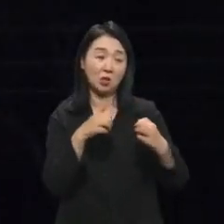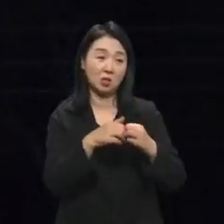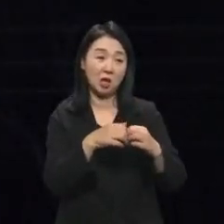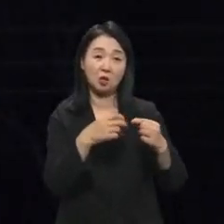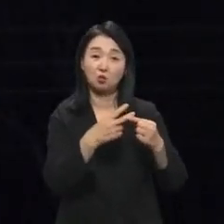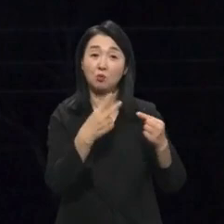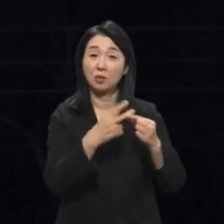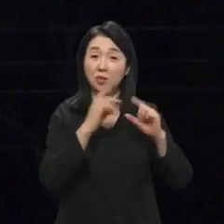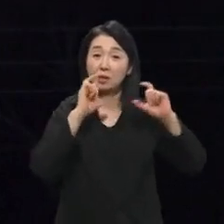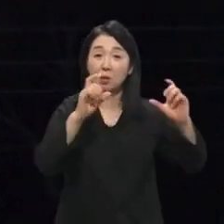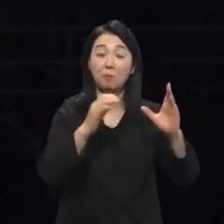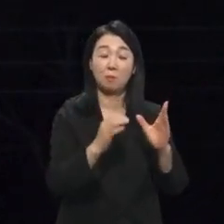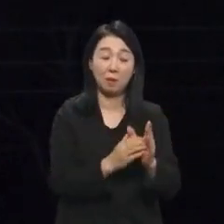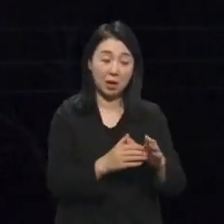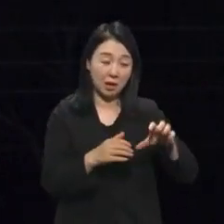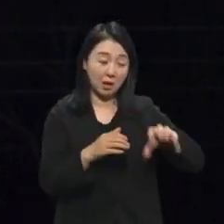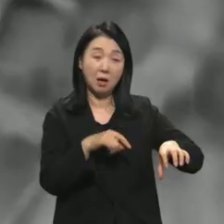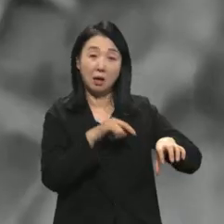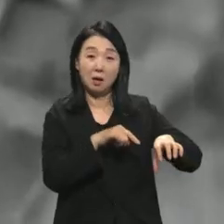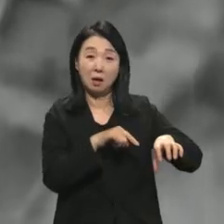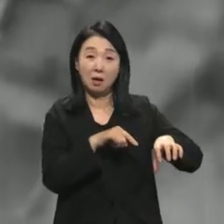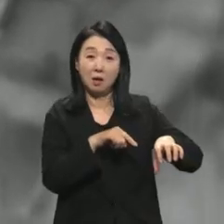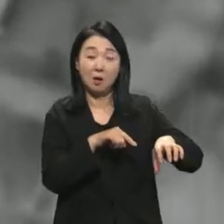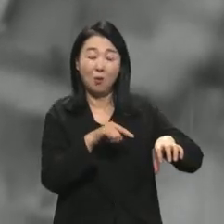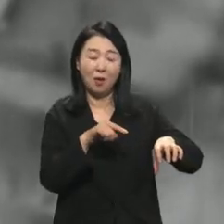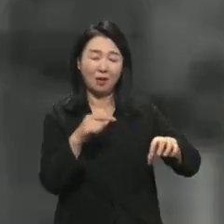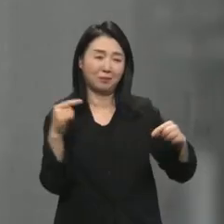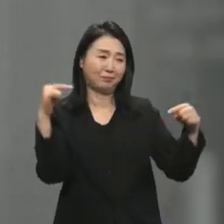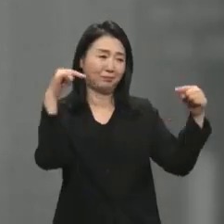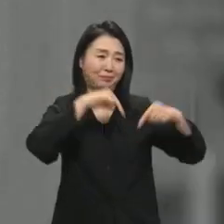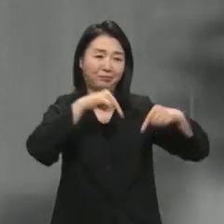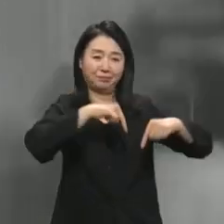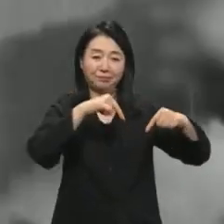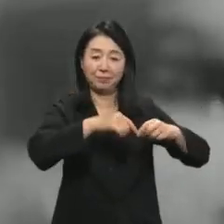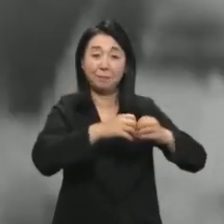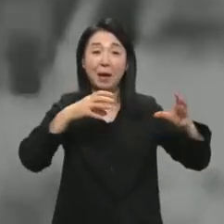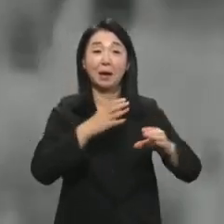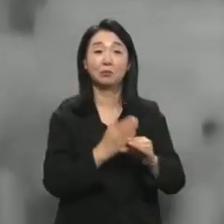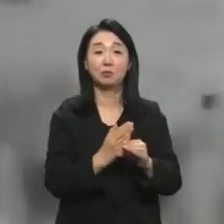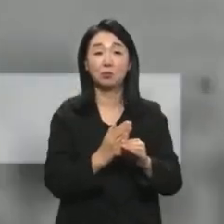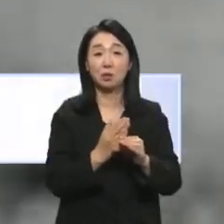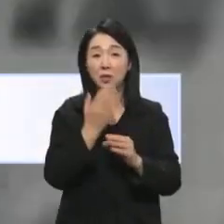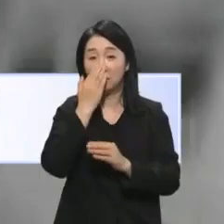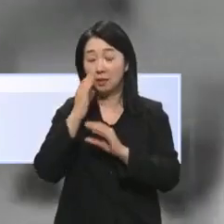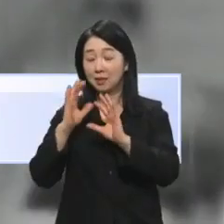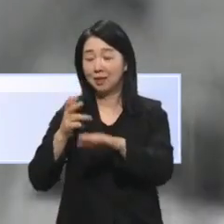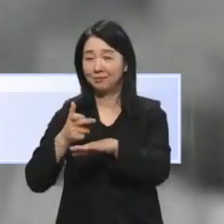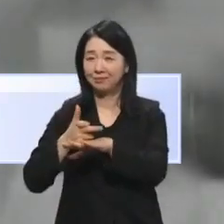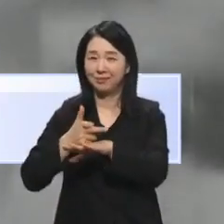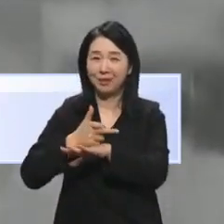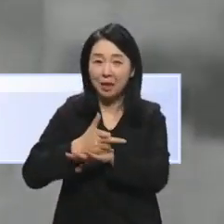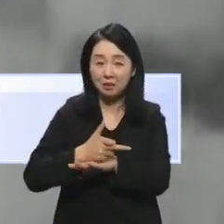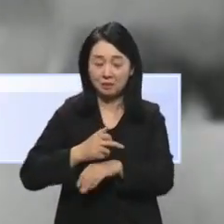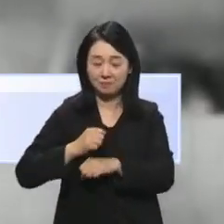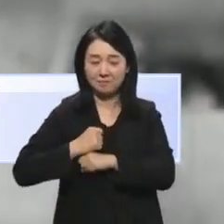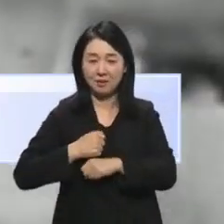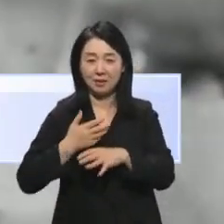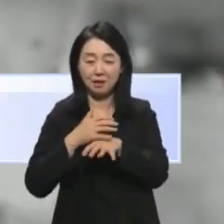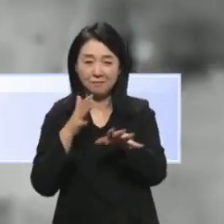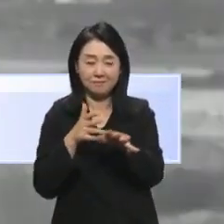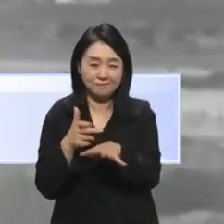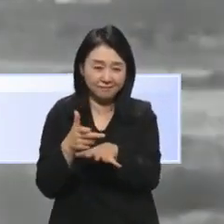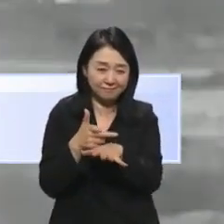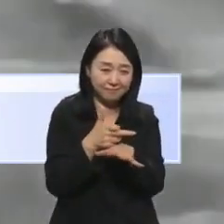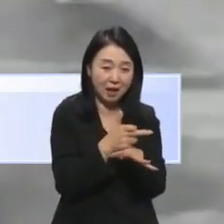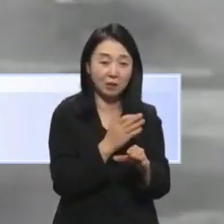선언하면서 가자 지구에서 본격적인 지상전을 벌이고 있습니다. 이스라엘군은 탱크와 보병을 동원해 가자 지구에서 전투를